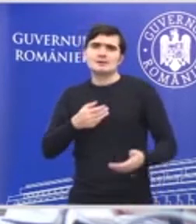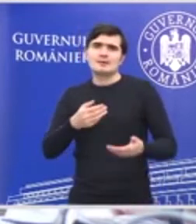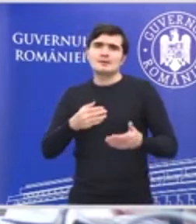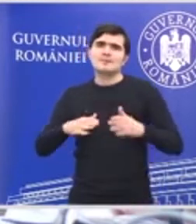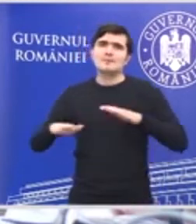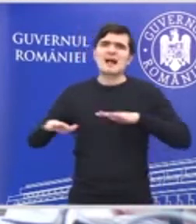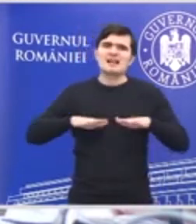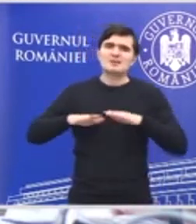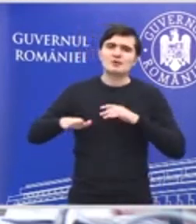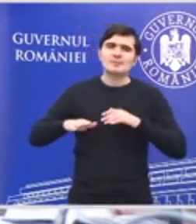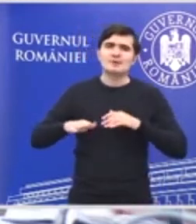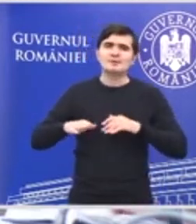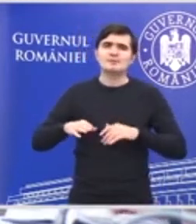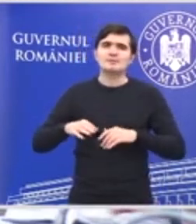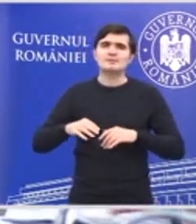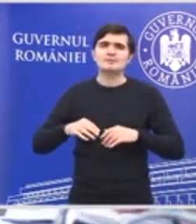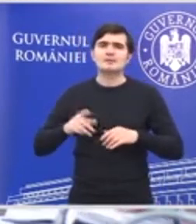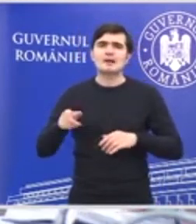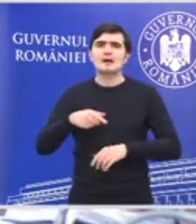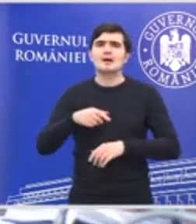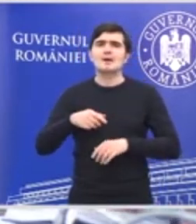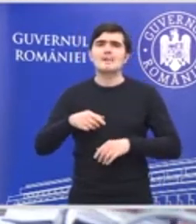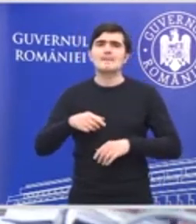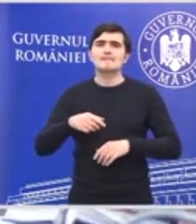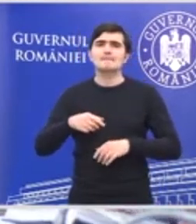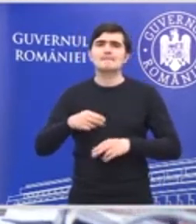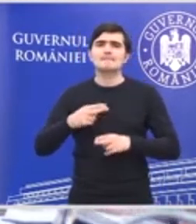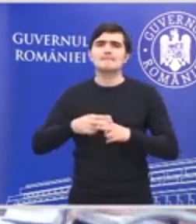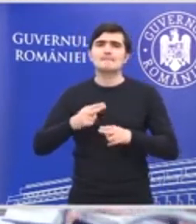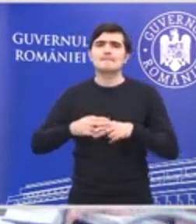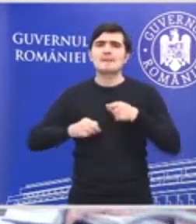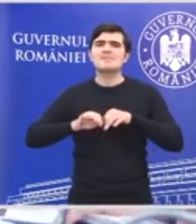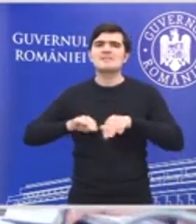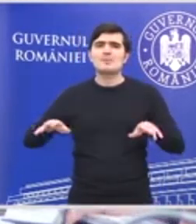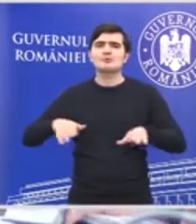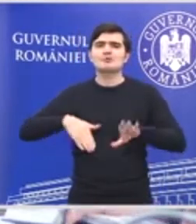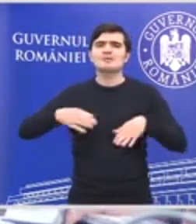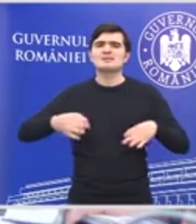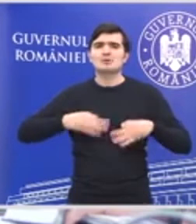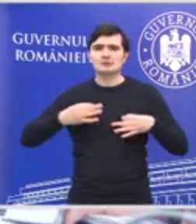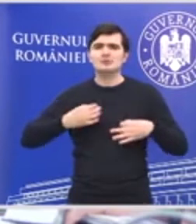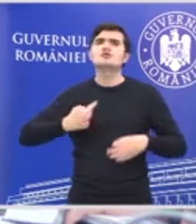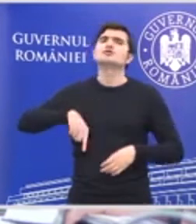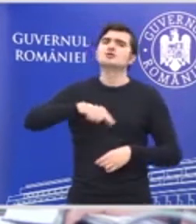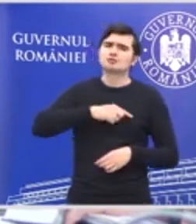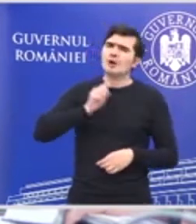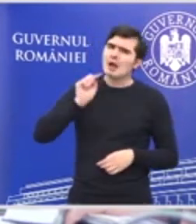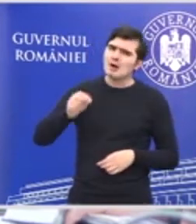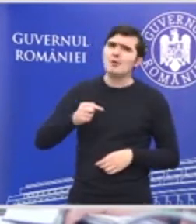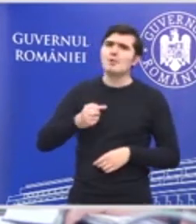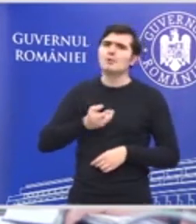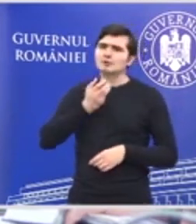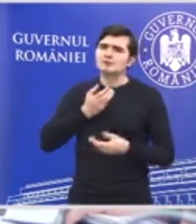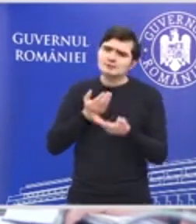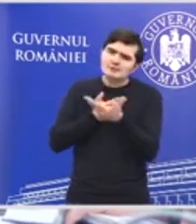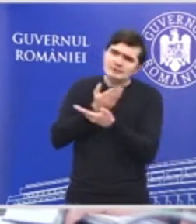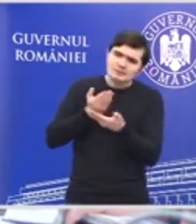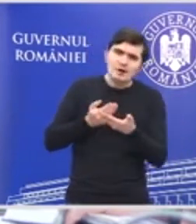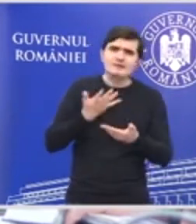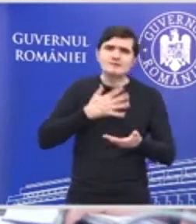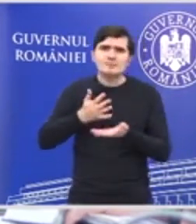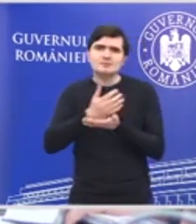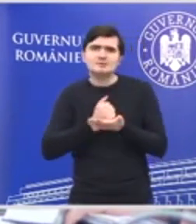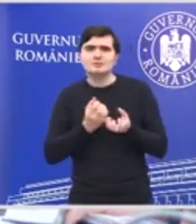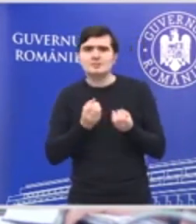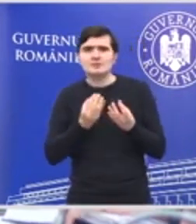și Epidemiologic a Ministerului Sănătății, în care dezbatem acest lucru, încercând să colectăm informații de